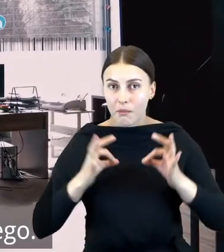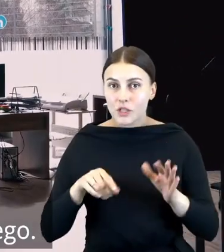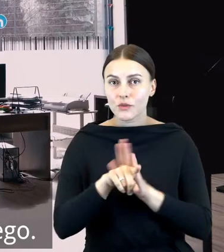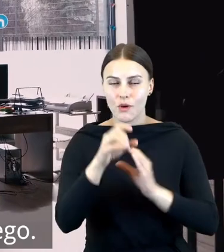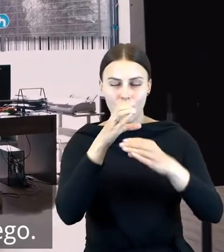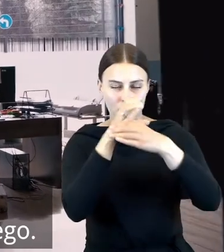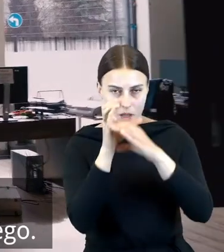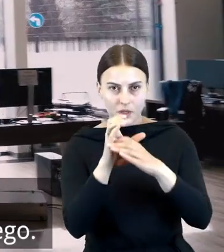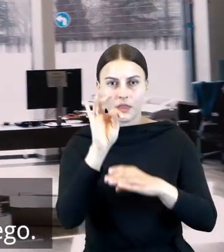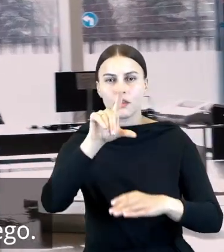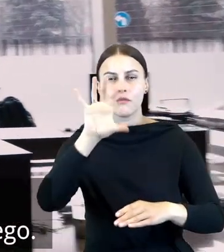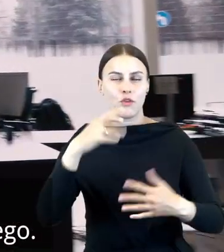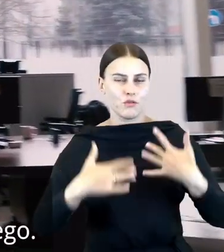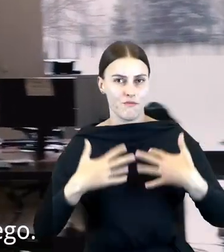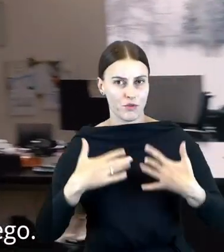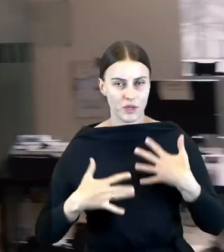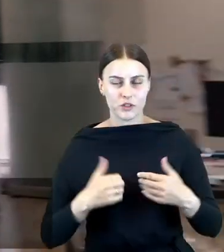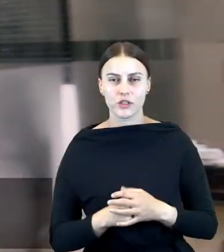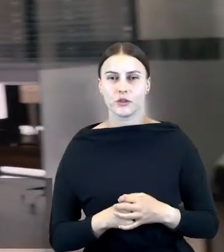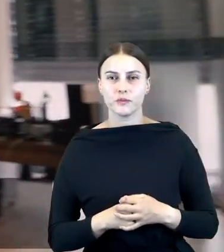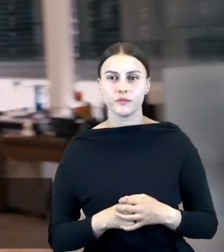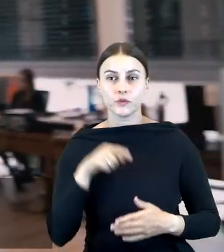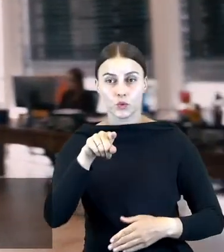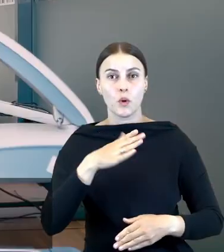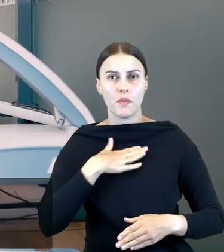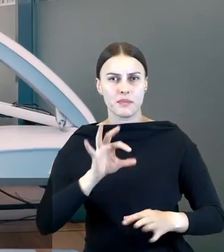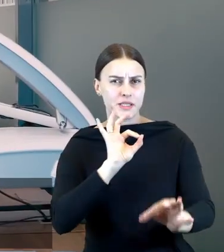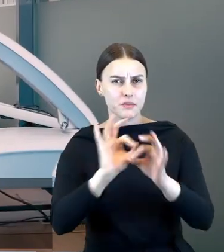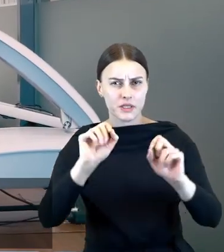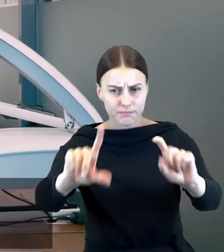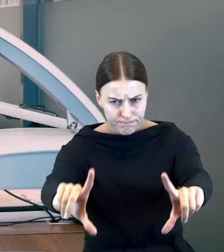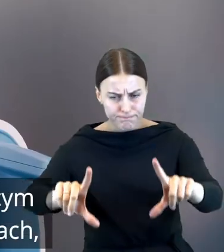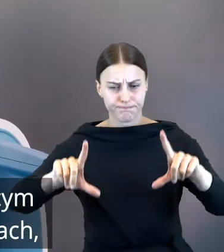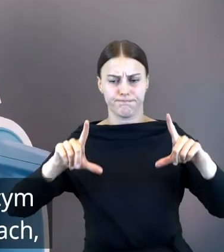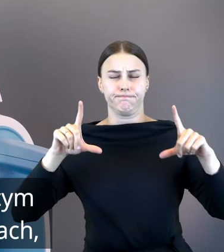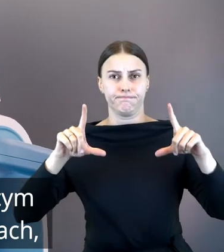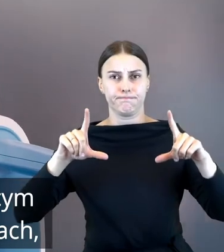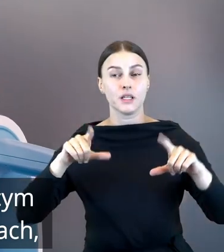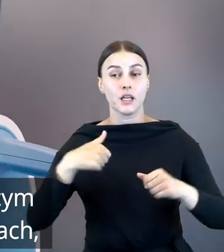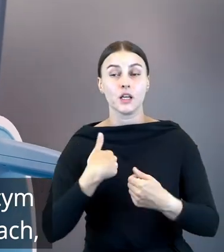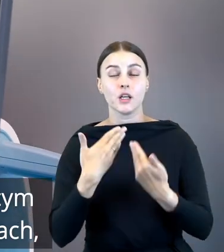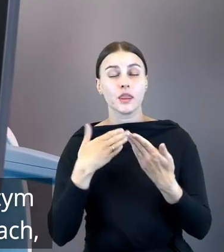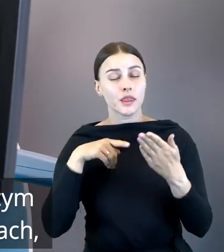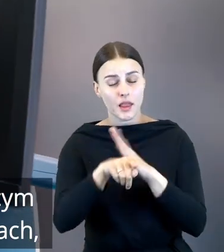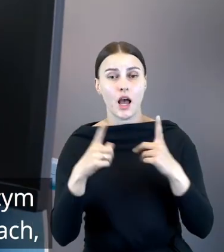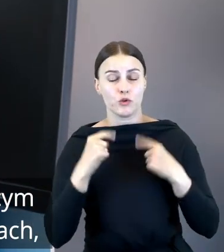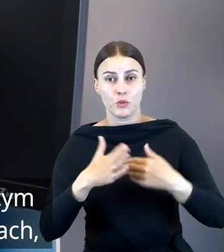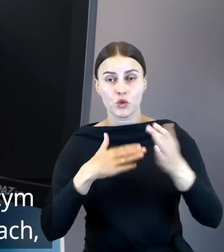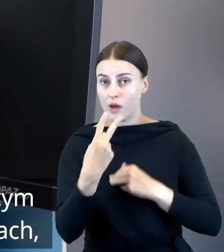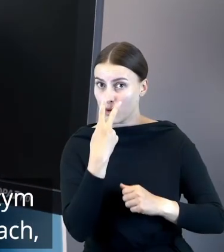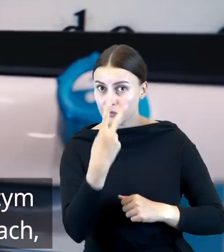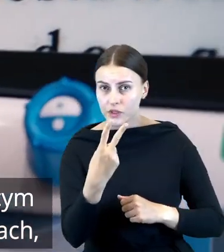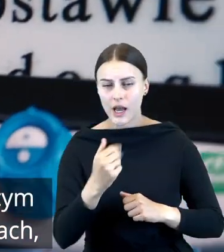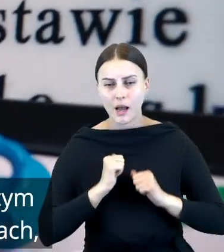Zapraszam Państwa do Laboratorium Tyfloinformatycznego. Tutaj mamy powiększalnik stacjonarny, który służy osobom słabowidzącym